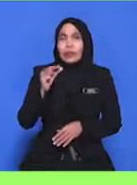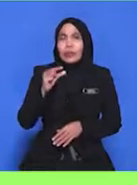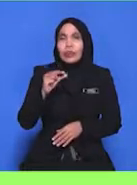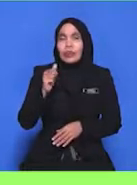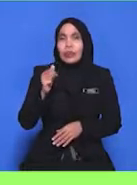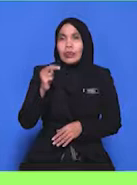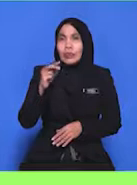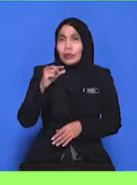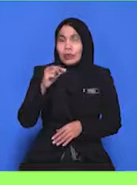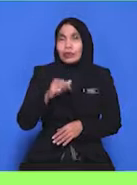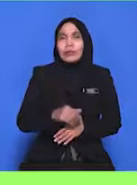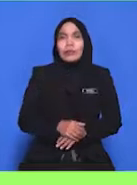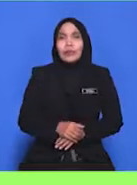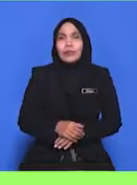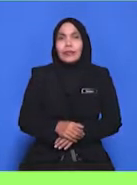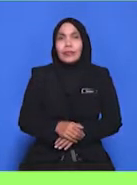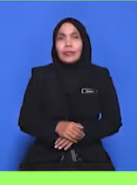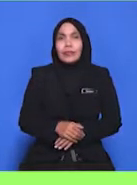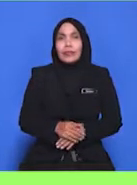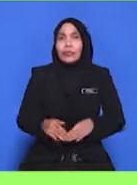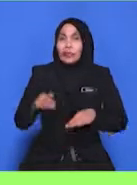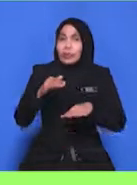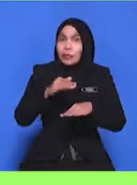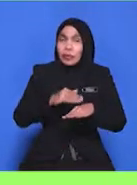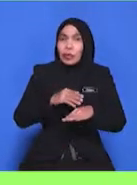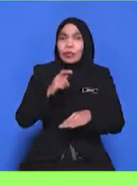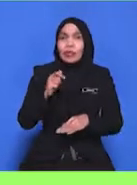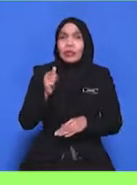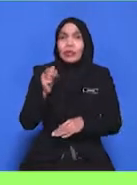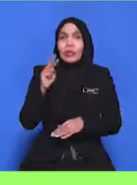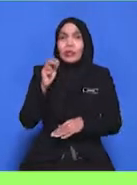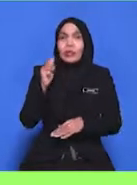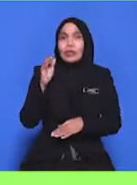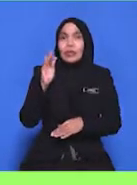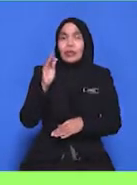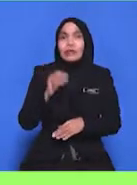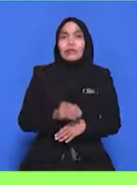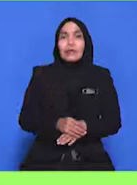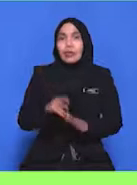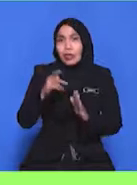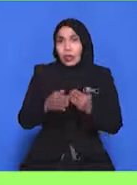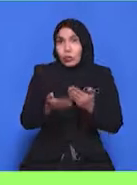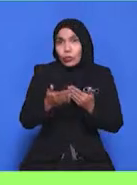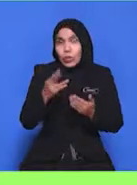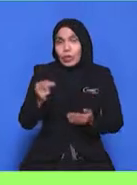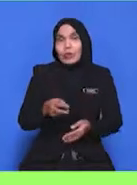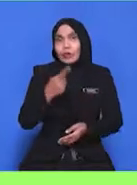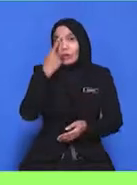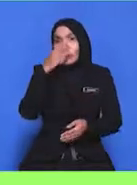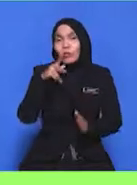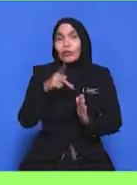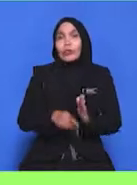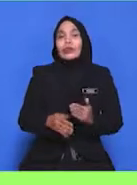kota Damsyik. Menaik taraf infrastruktur untuk kemudahan rakyat seperti